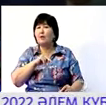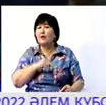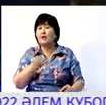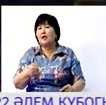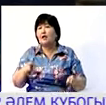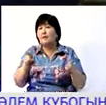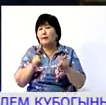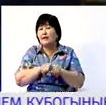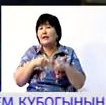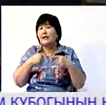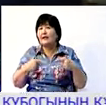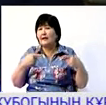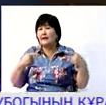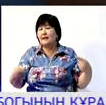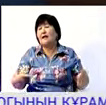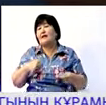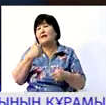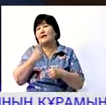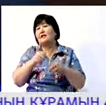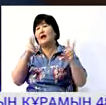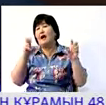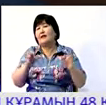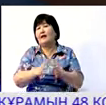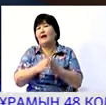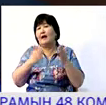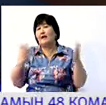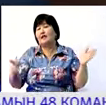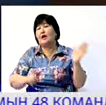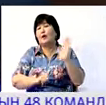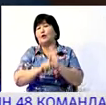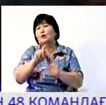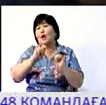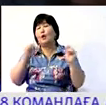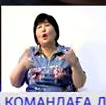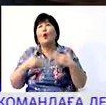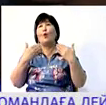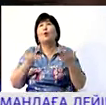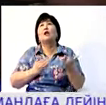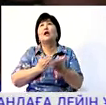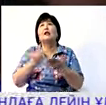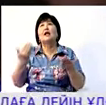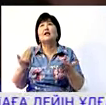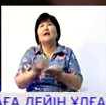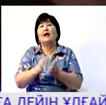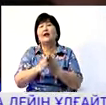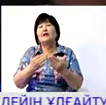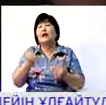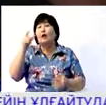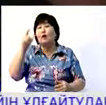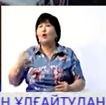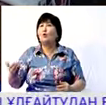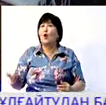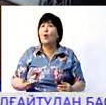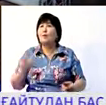Усул Аль-Фиқ ілімінің лингвистикалық негіздері атты монографиялық кітабының тұсауы кесілді. Оқырманға жол тартқан жаңа туындыда ғұламаның өмірі